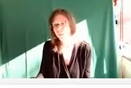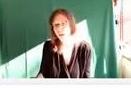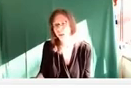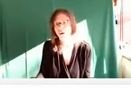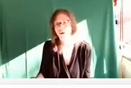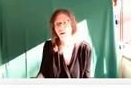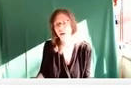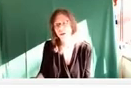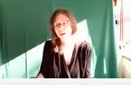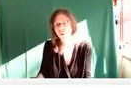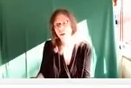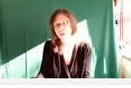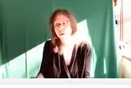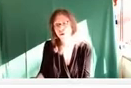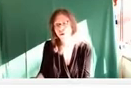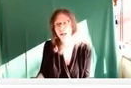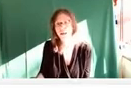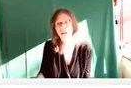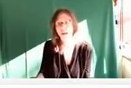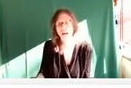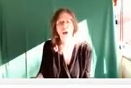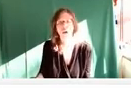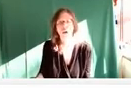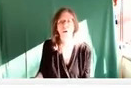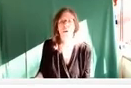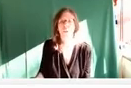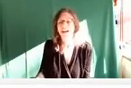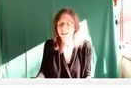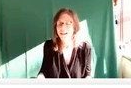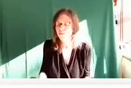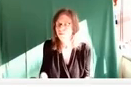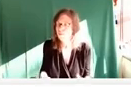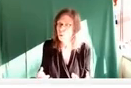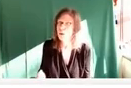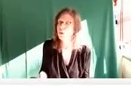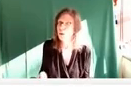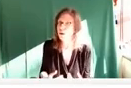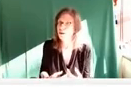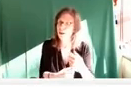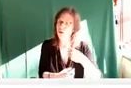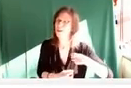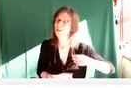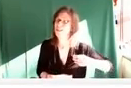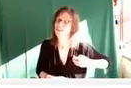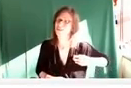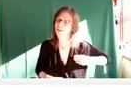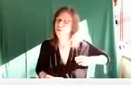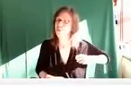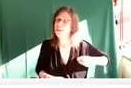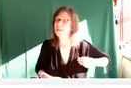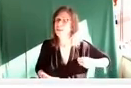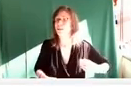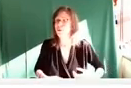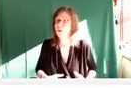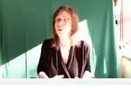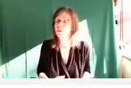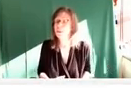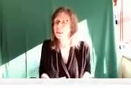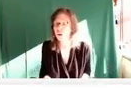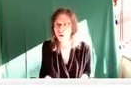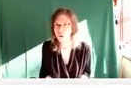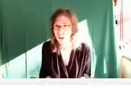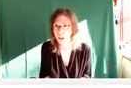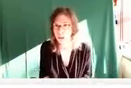psychologie, évidemment, c'est moi qui ai fait ce choix-là, mais c'est pour illustrer le fait que je pense qu'en de toutes les sciences, je pense que